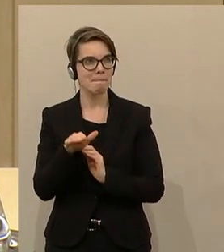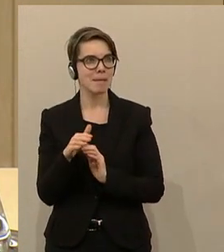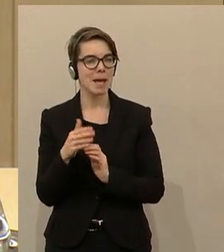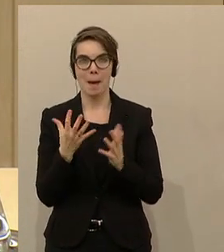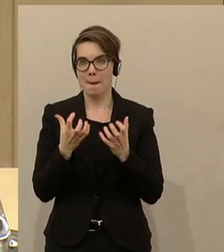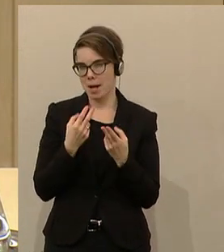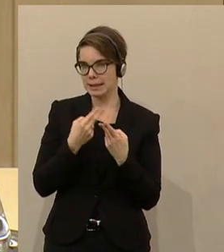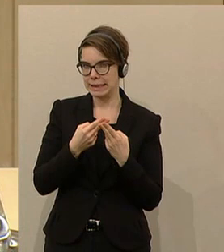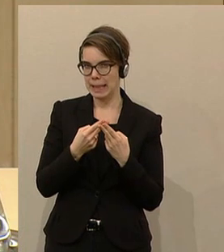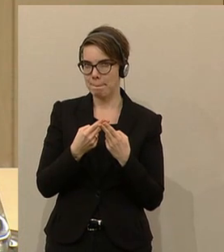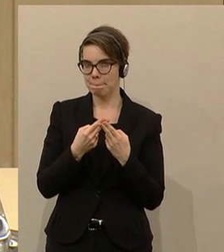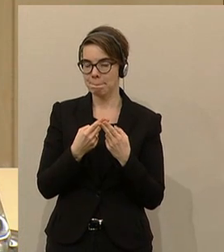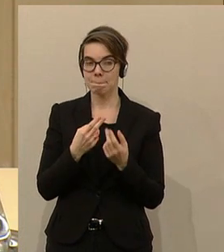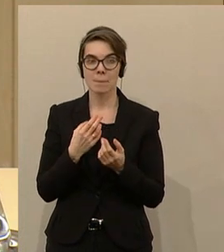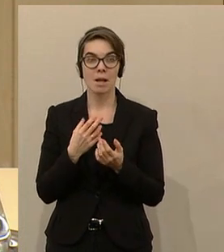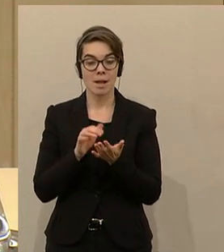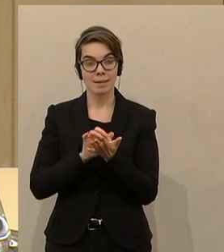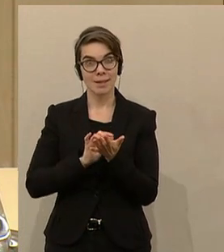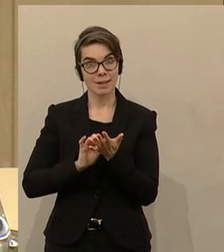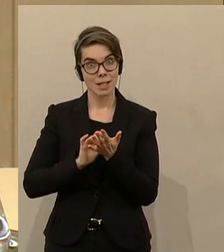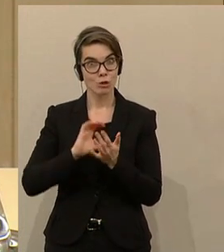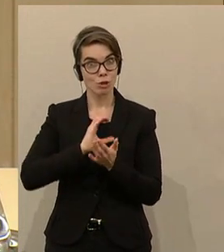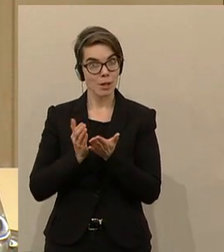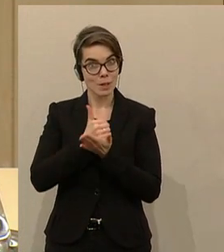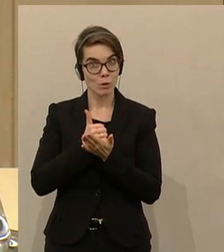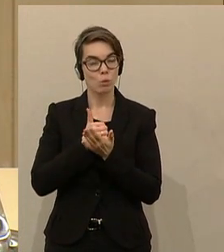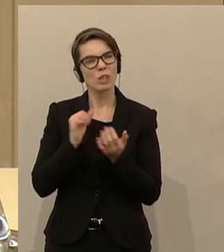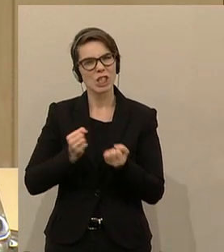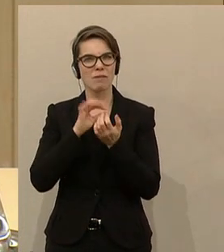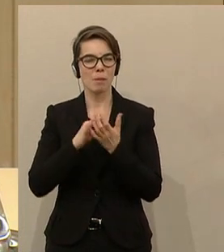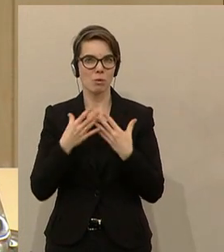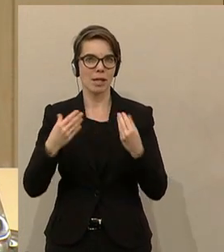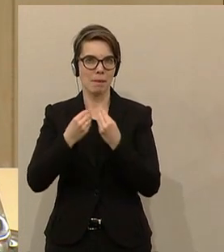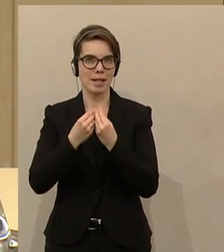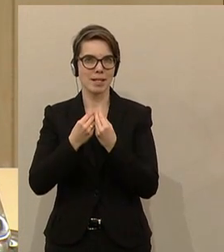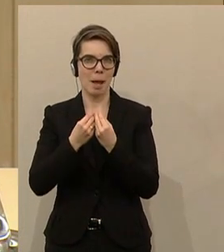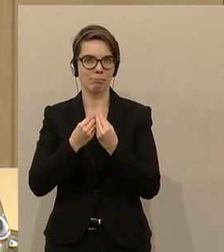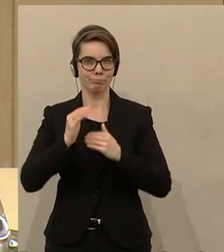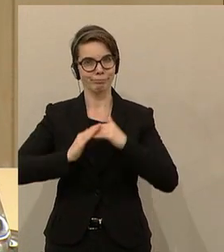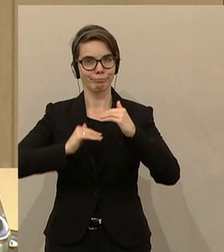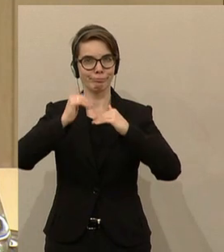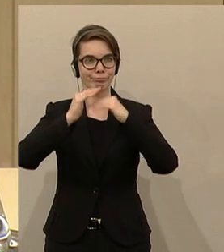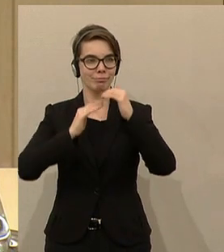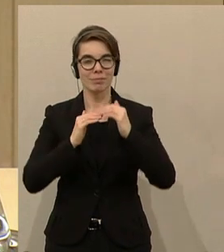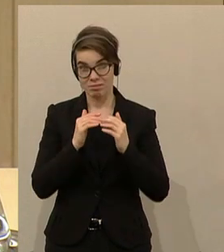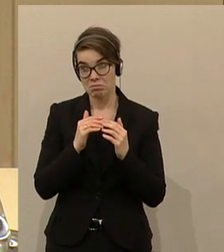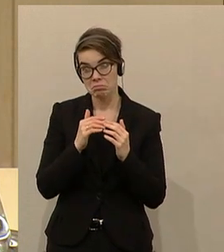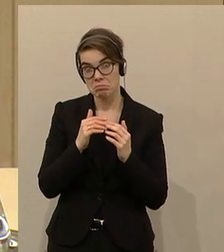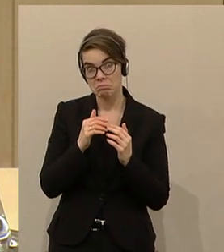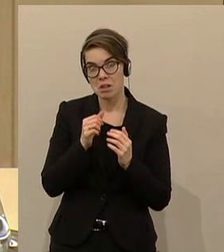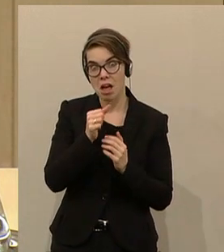der Digitalisierung zu nutzen und gemeinsam Schwerpunkte zu erarbeiten. Es geht um viele 1.000